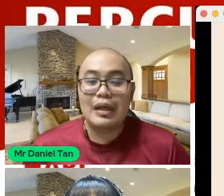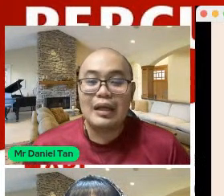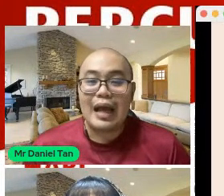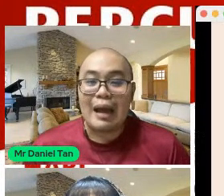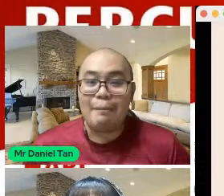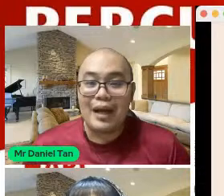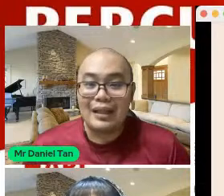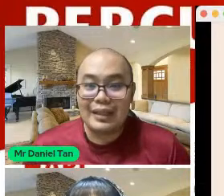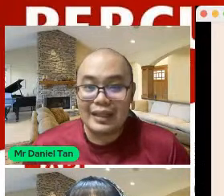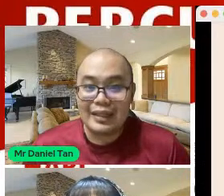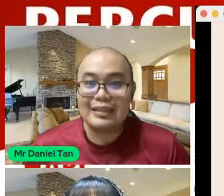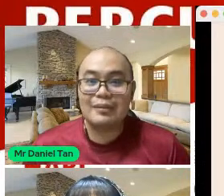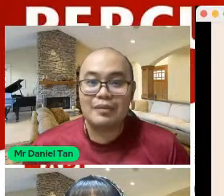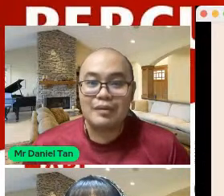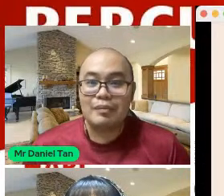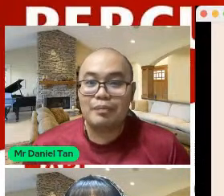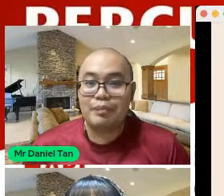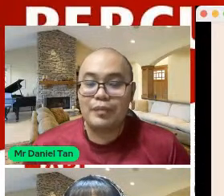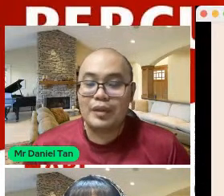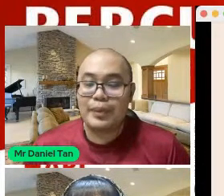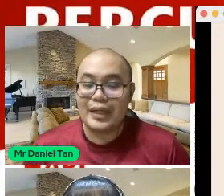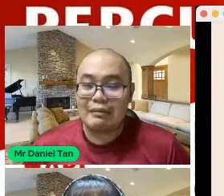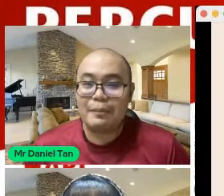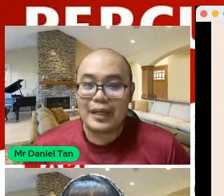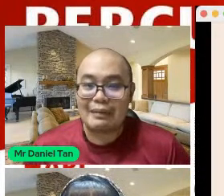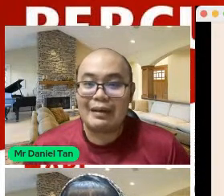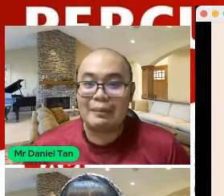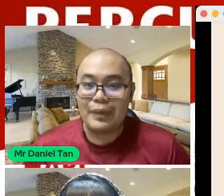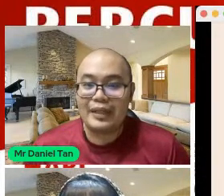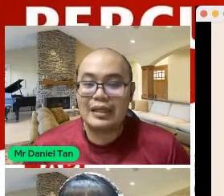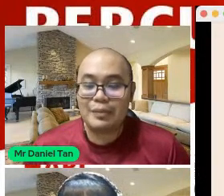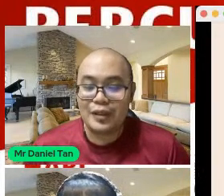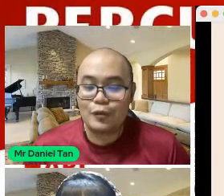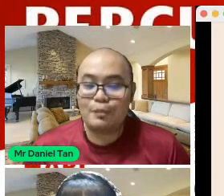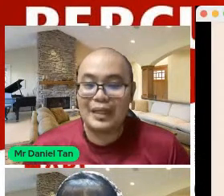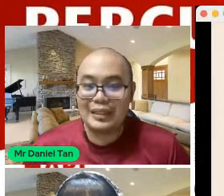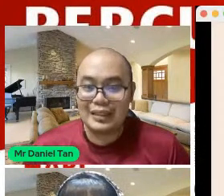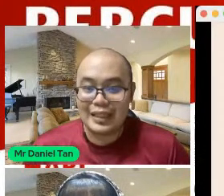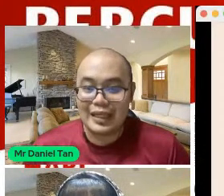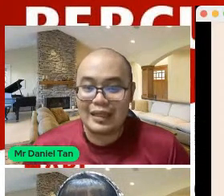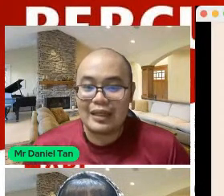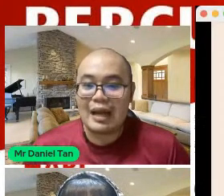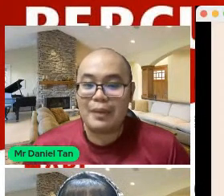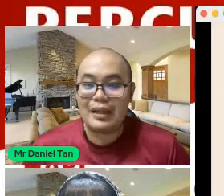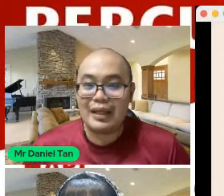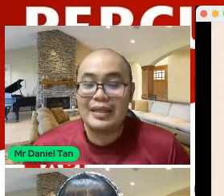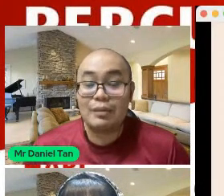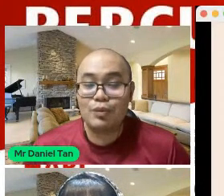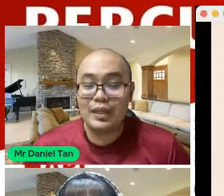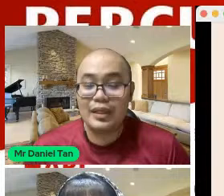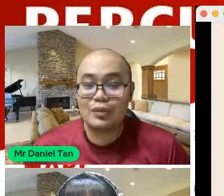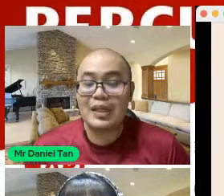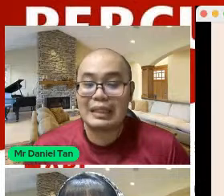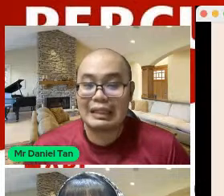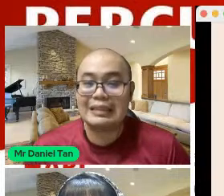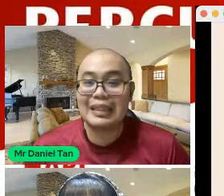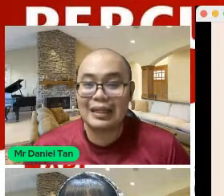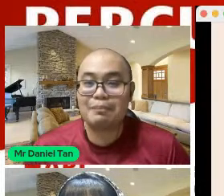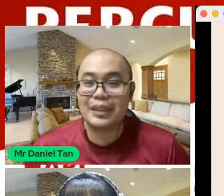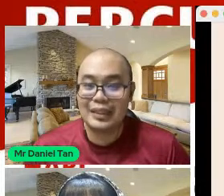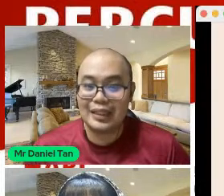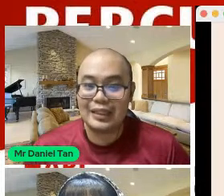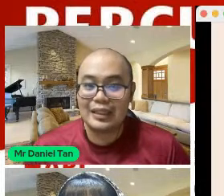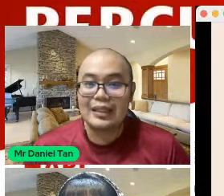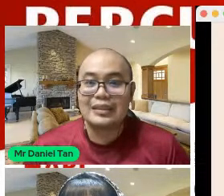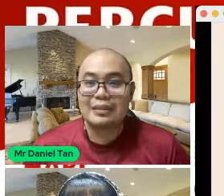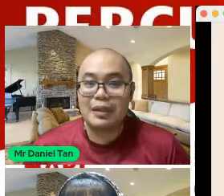perlu amalkan perkara-perkara yang baik dalam kehidupan kita amalan yang mulia tuh adalah